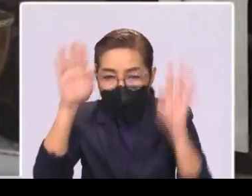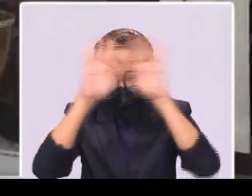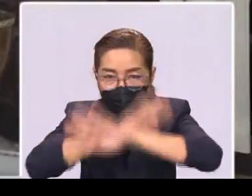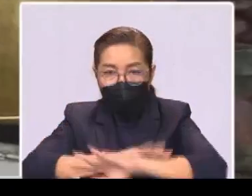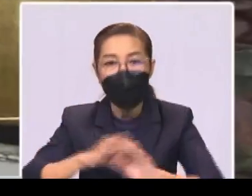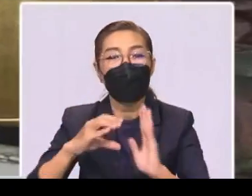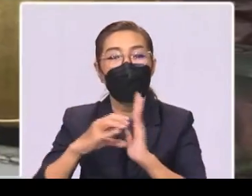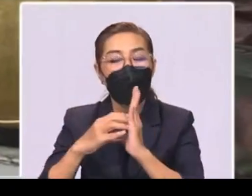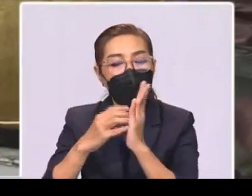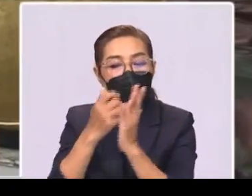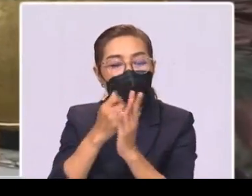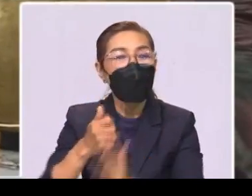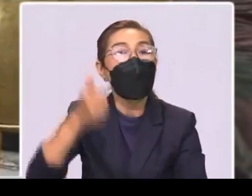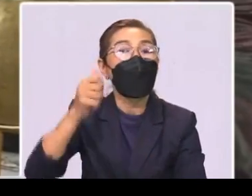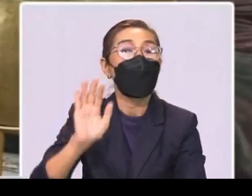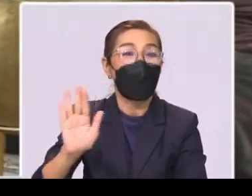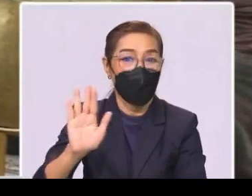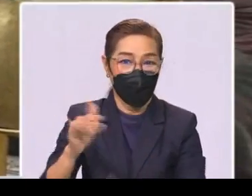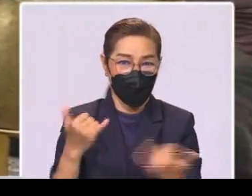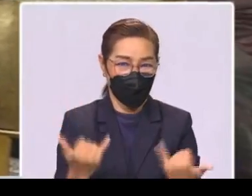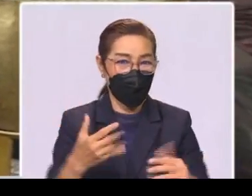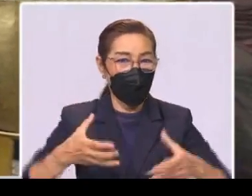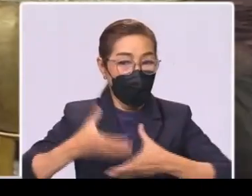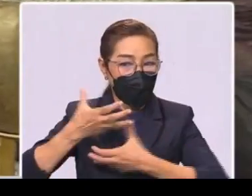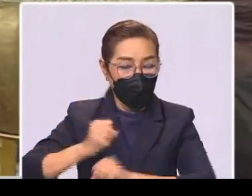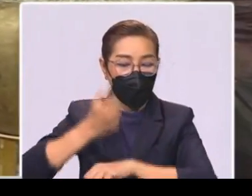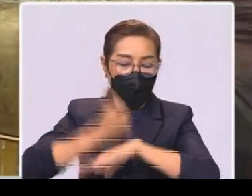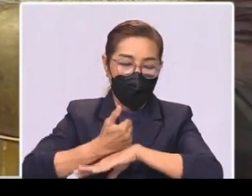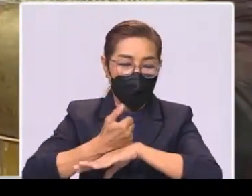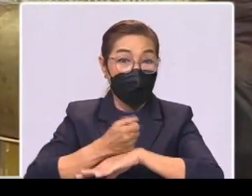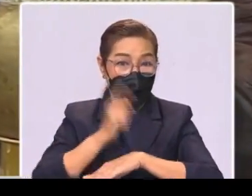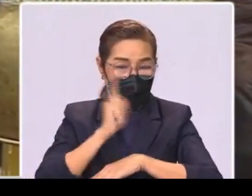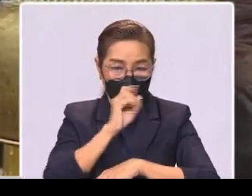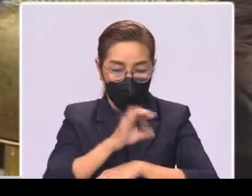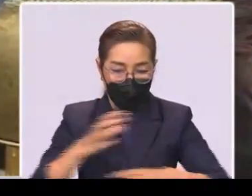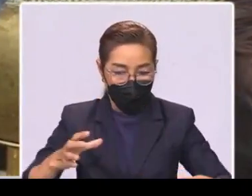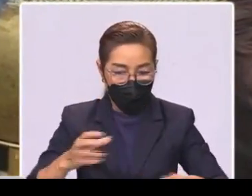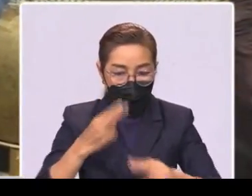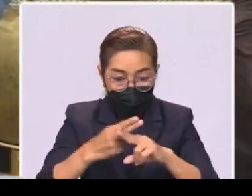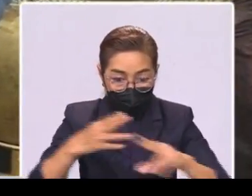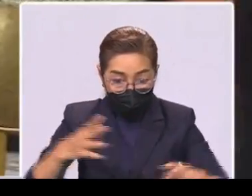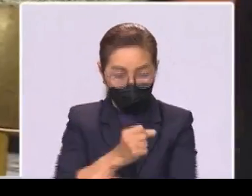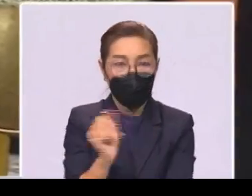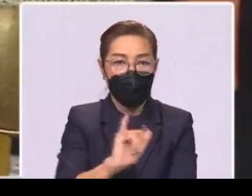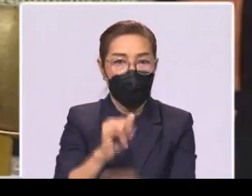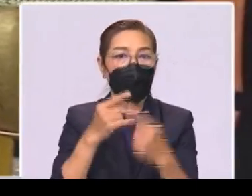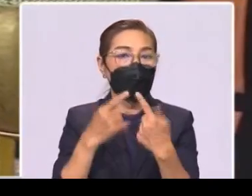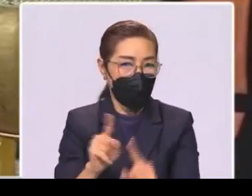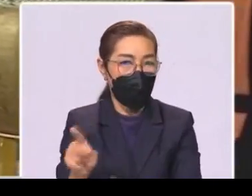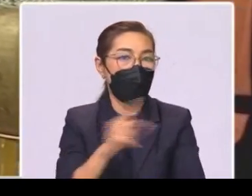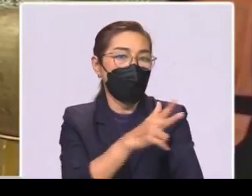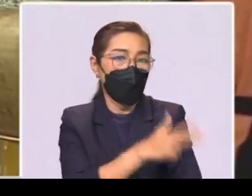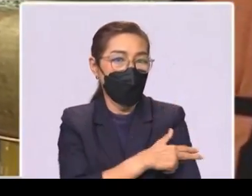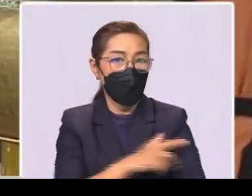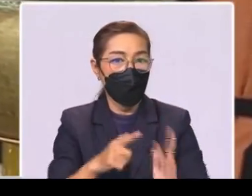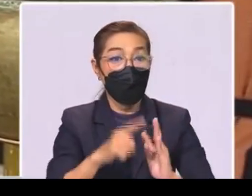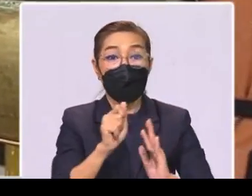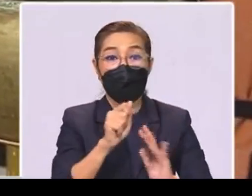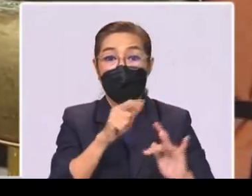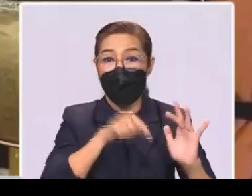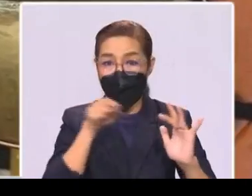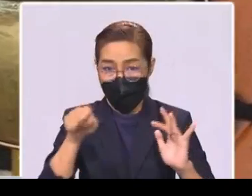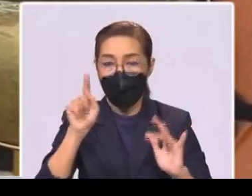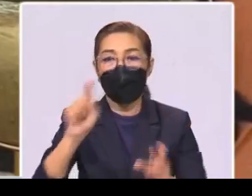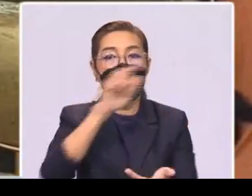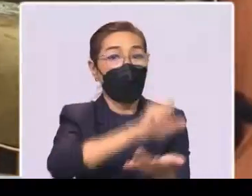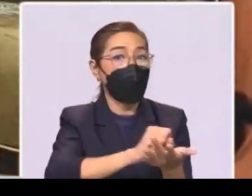้นั่นแหละคือตอนเนี้ยท่านจุรินทร์บอกว่ายังไม่ได้สรุปชื่อแต่ความเป็นจริงเนี่ยดรเอ้เนี่ยได้มีการลาออกจากตำแหน่ง